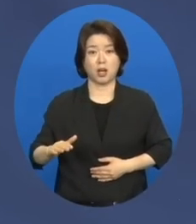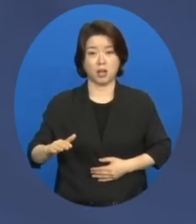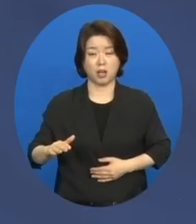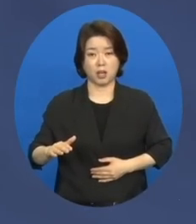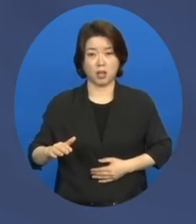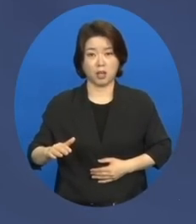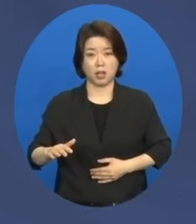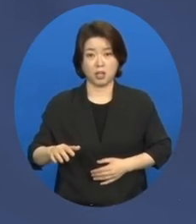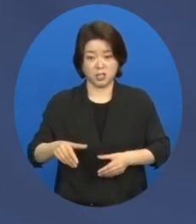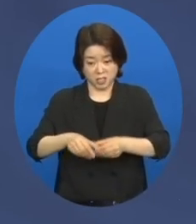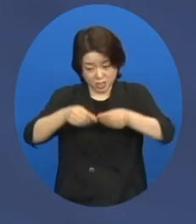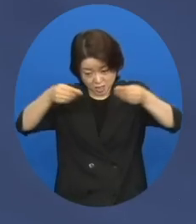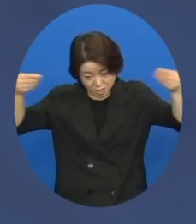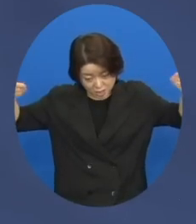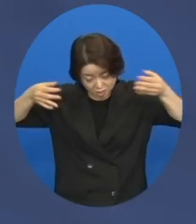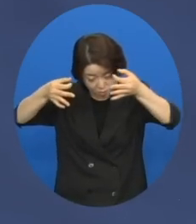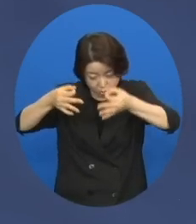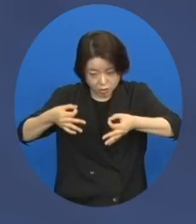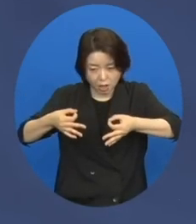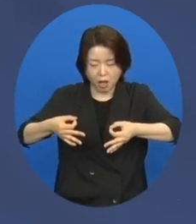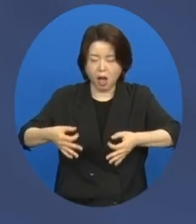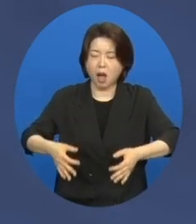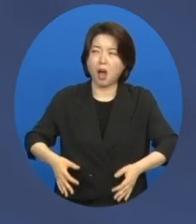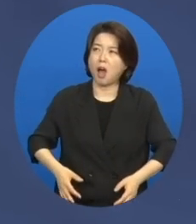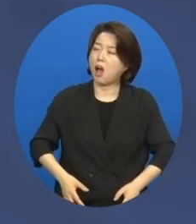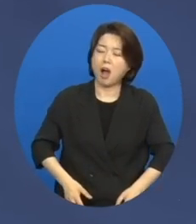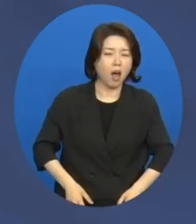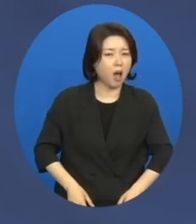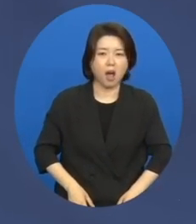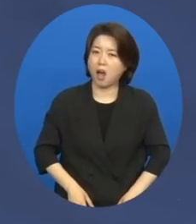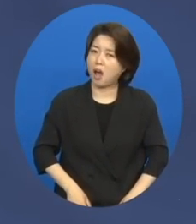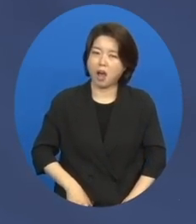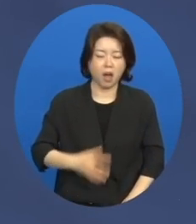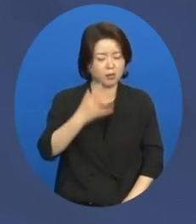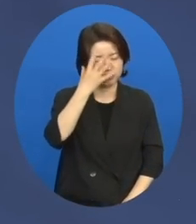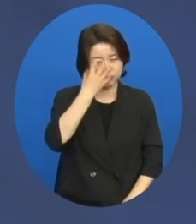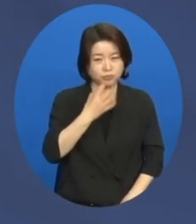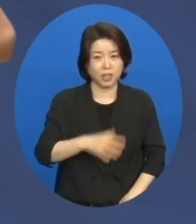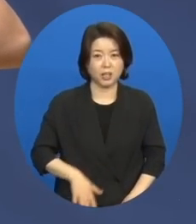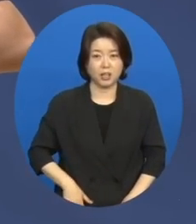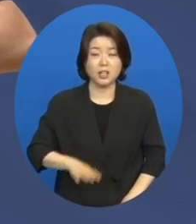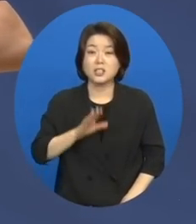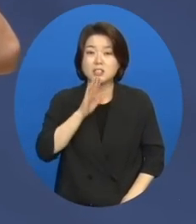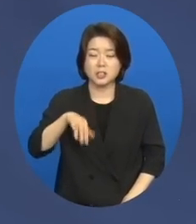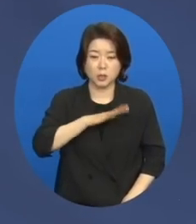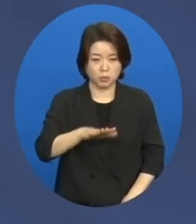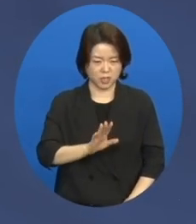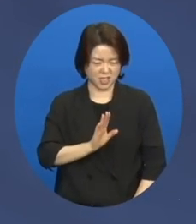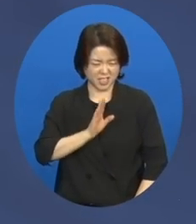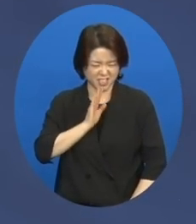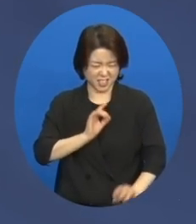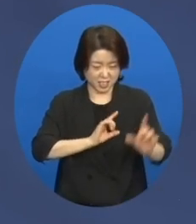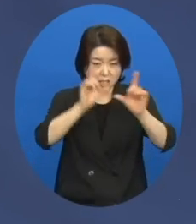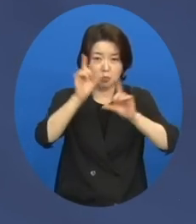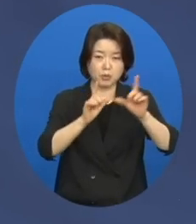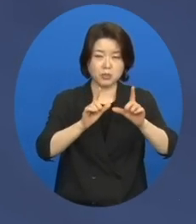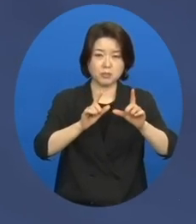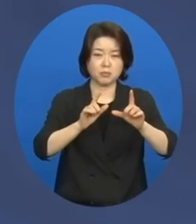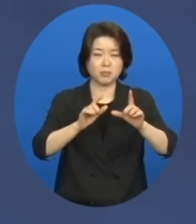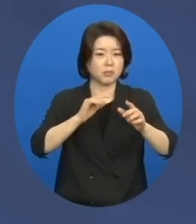꼬라지가요 비참하더라고요. 야, 정말 저희들의 민낯을 우리는 속일 수가